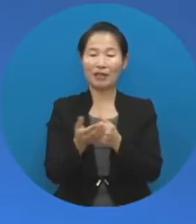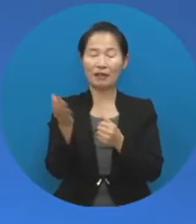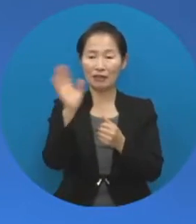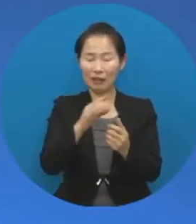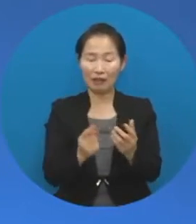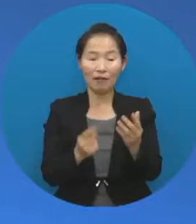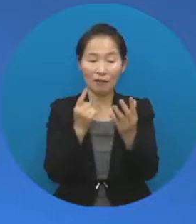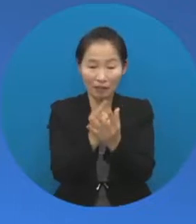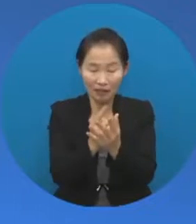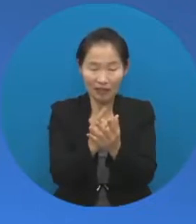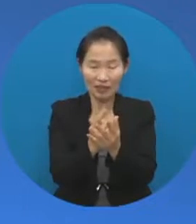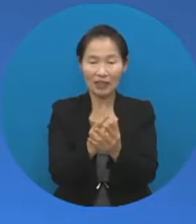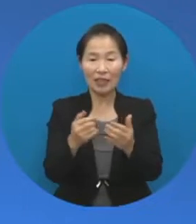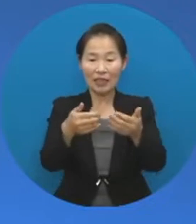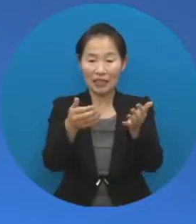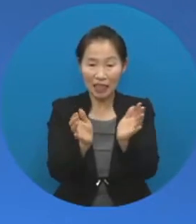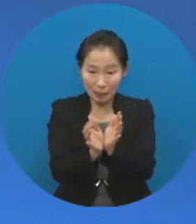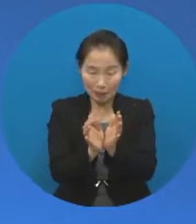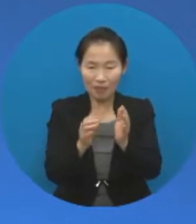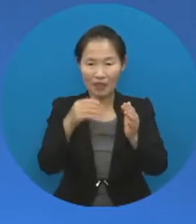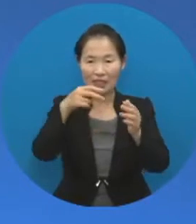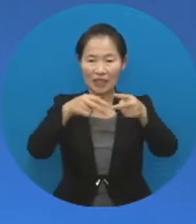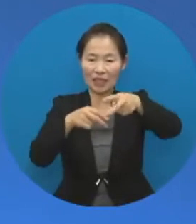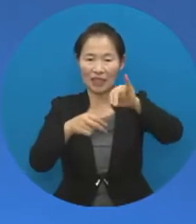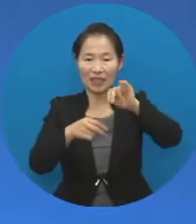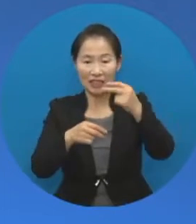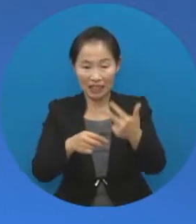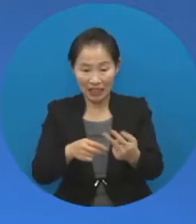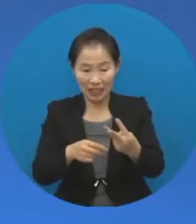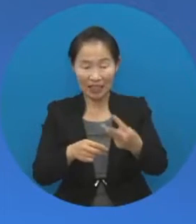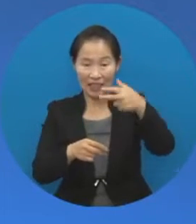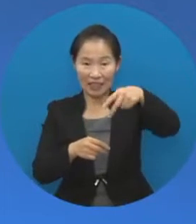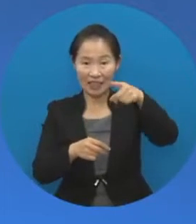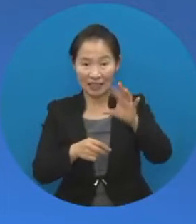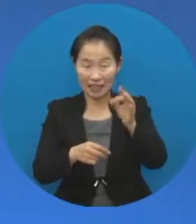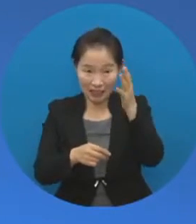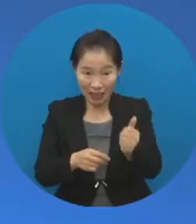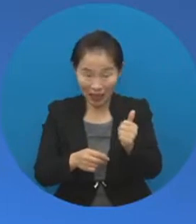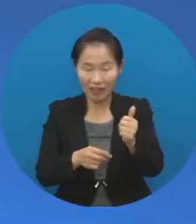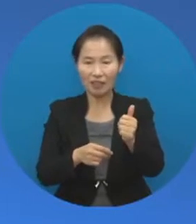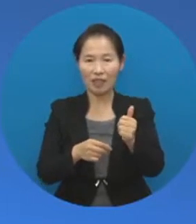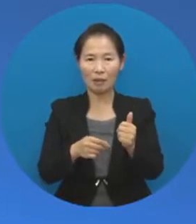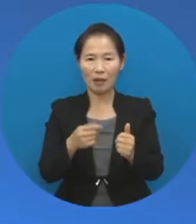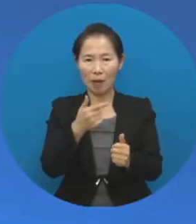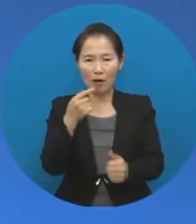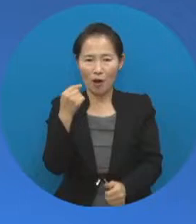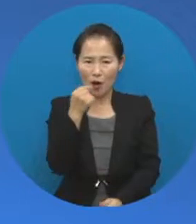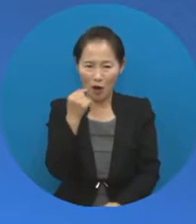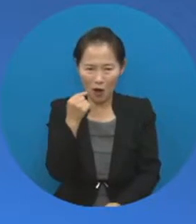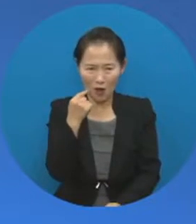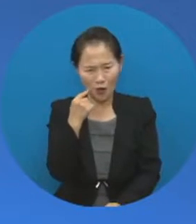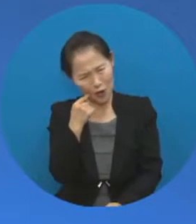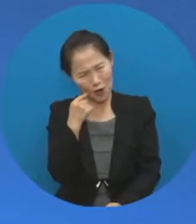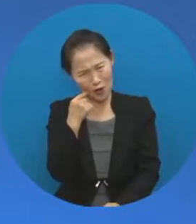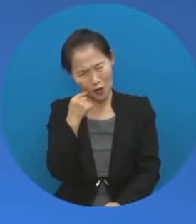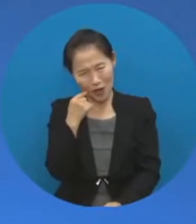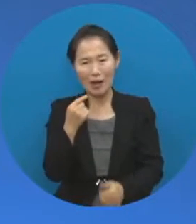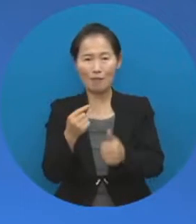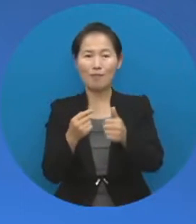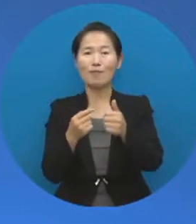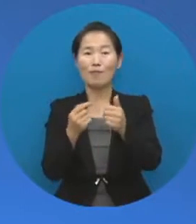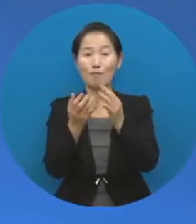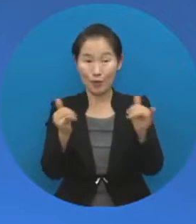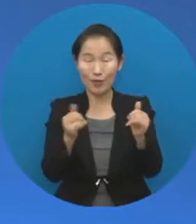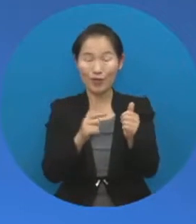나중에 알고 보니까 굉장히 악명 높은 호랑이 실장님이었어요. 근데 보통 이렇게